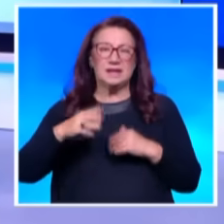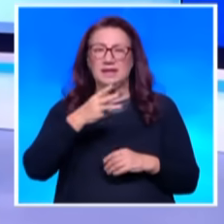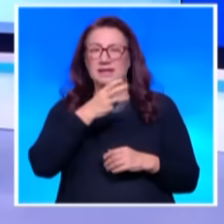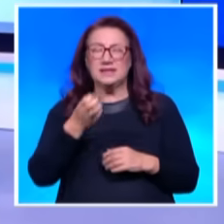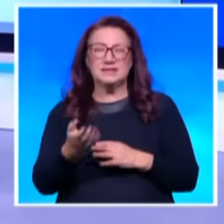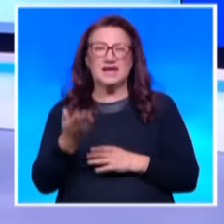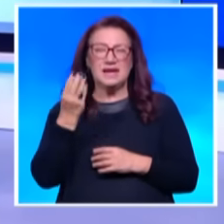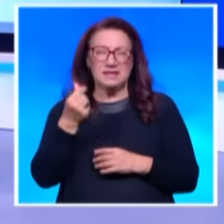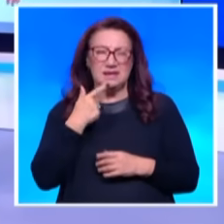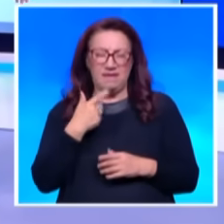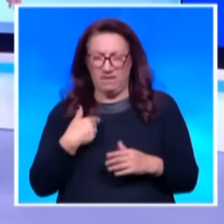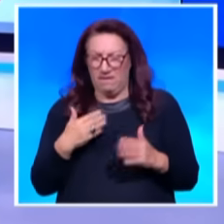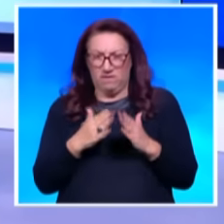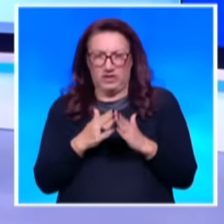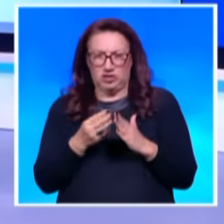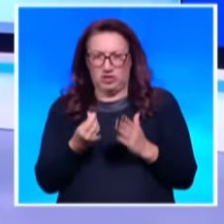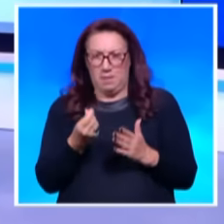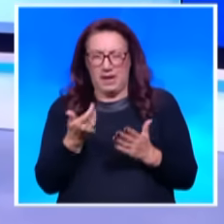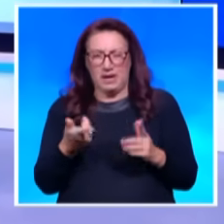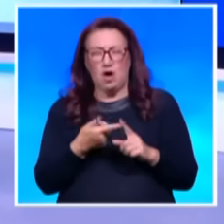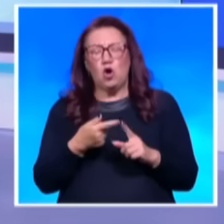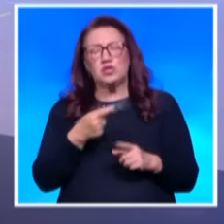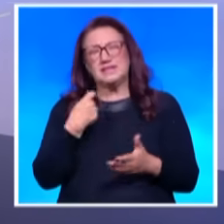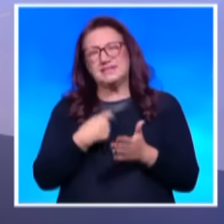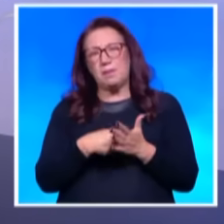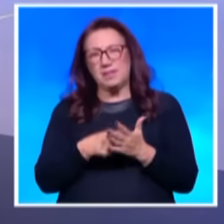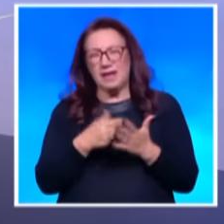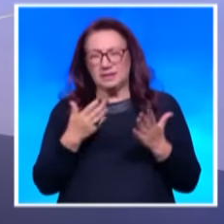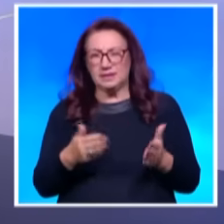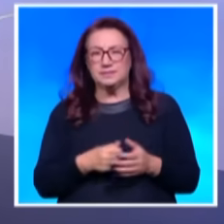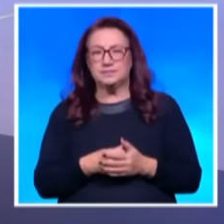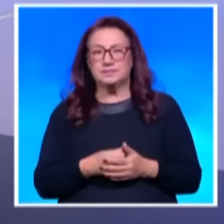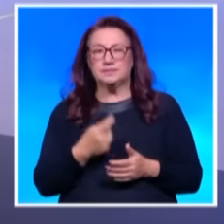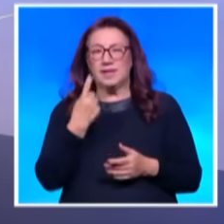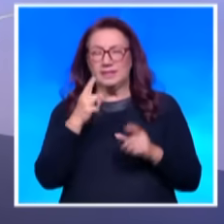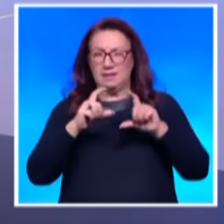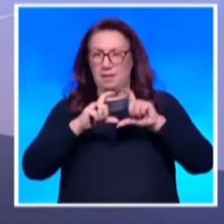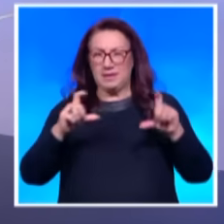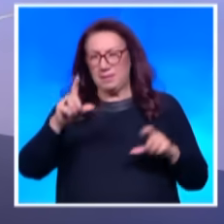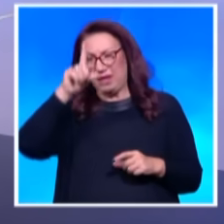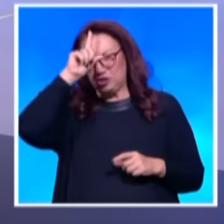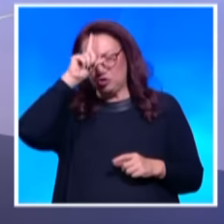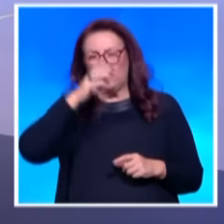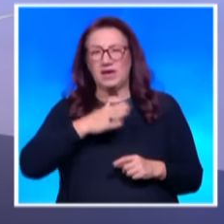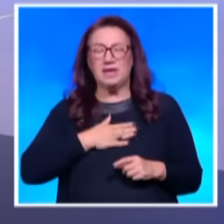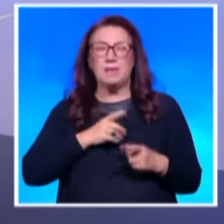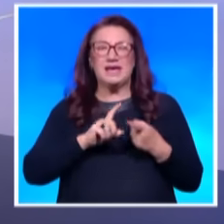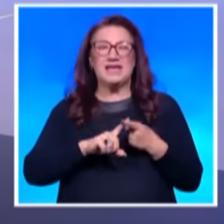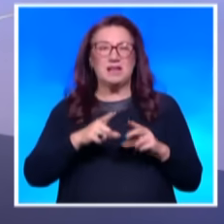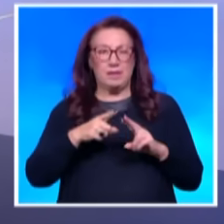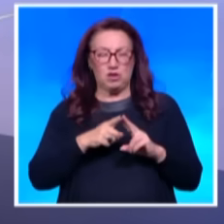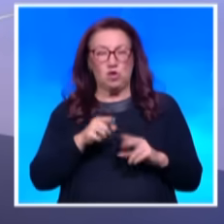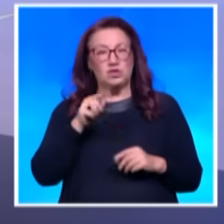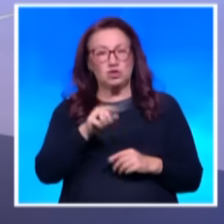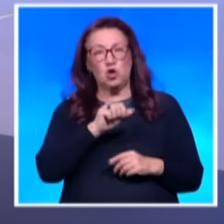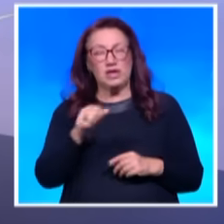на лични парични средства, отново от трудови доходи. Един апартамент в София има Кирил Петков. Той и съпругата му Линда